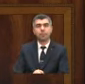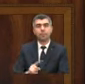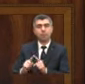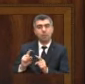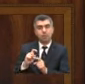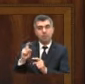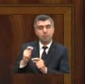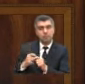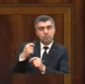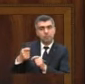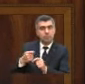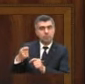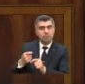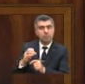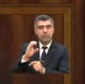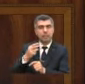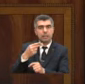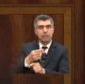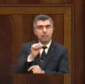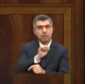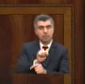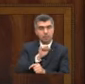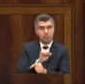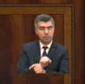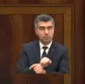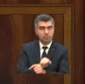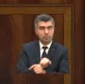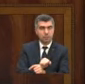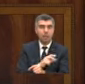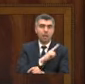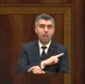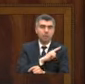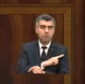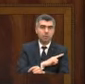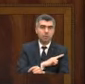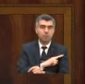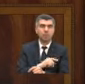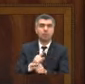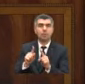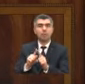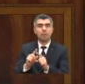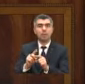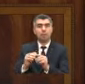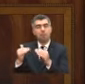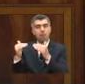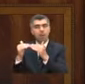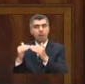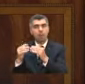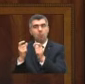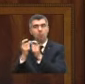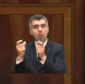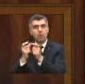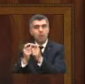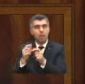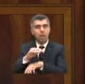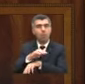المساهمه في الصندوق الوطني للضمان الاجتماعي ولا في التامين الصحي في مستوى المساهمه ديال الاجراء ولا الموظفين اللي عندهم